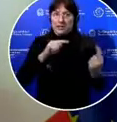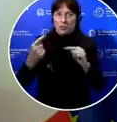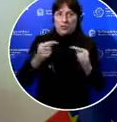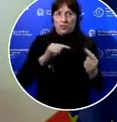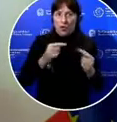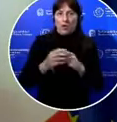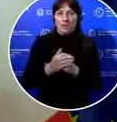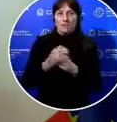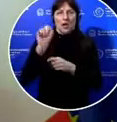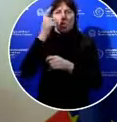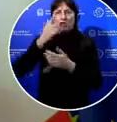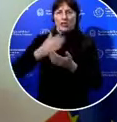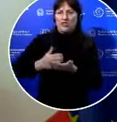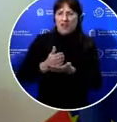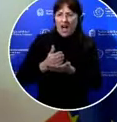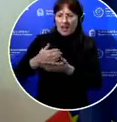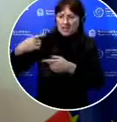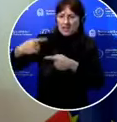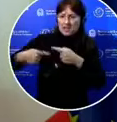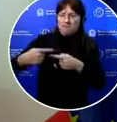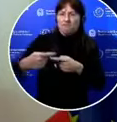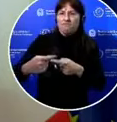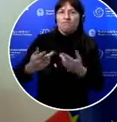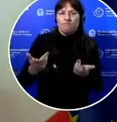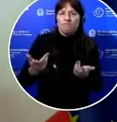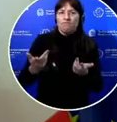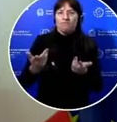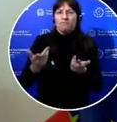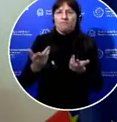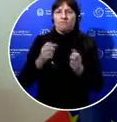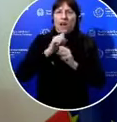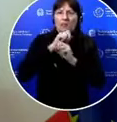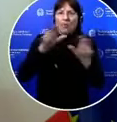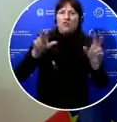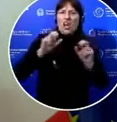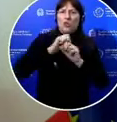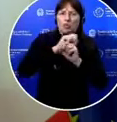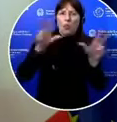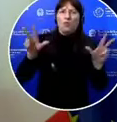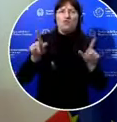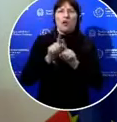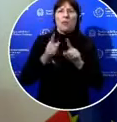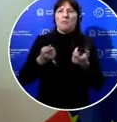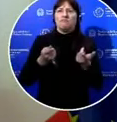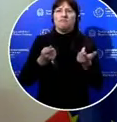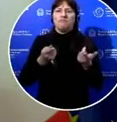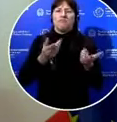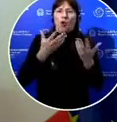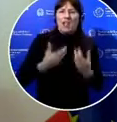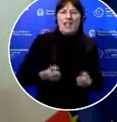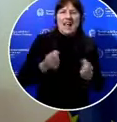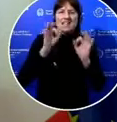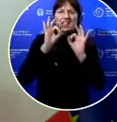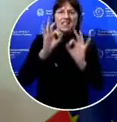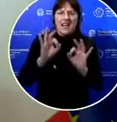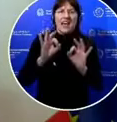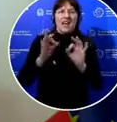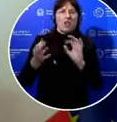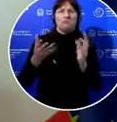12 anni nei quali sono stati molti gli annunci di tolleranza zero, le dichiarazioni di guerra,